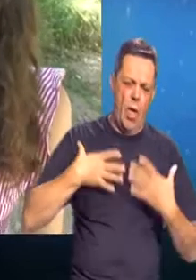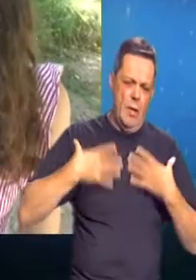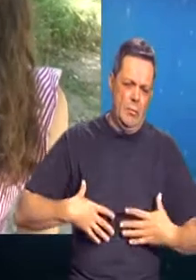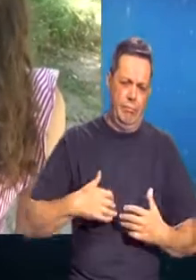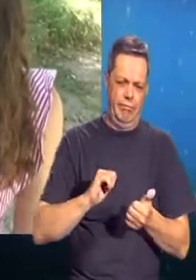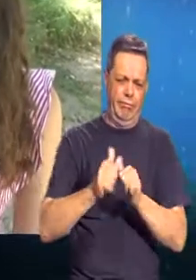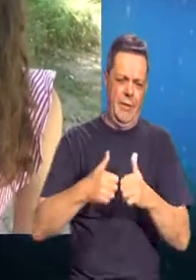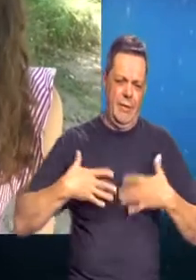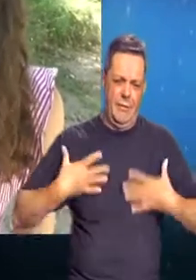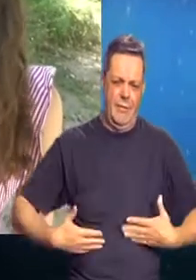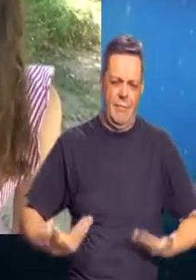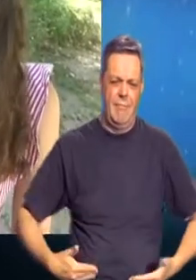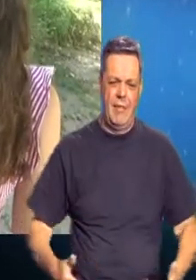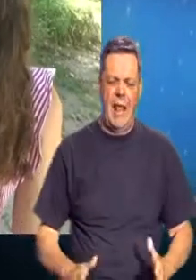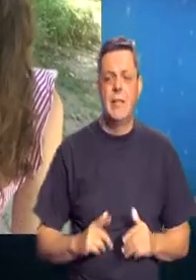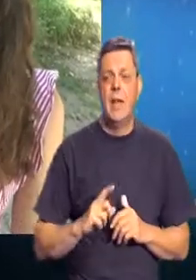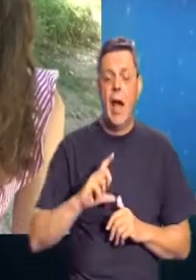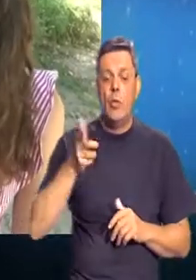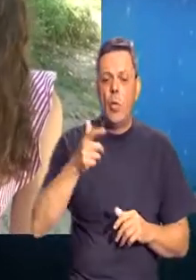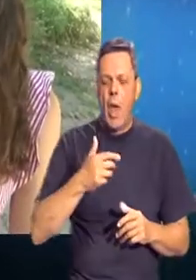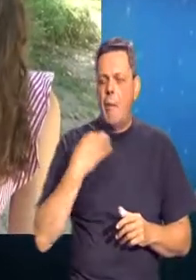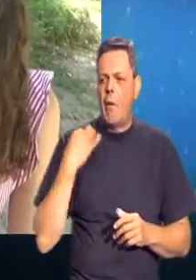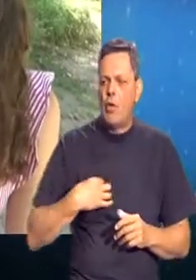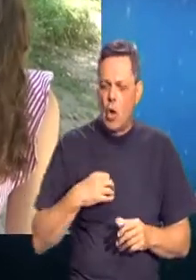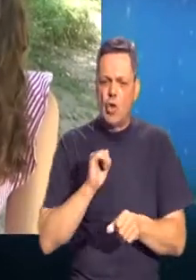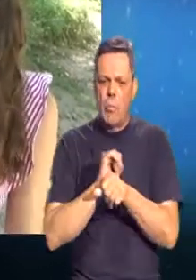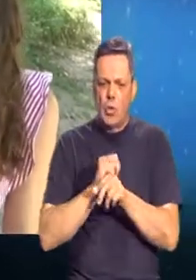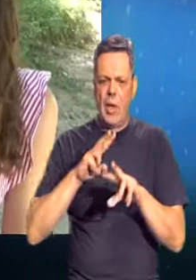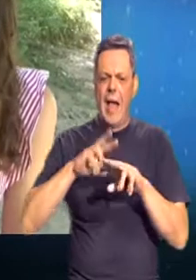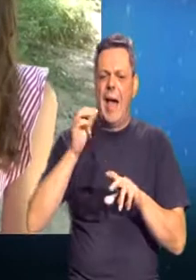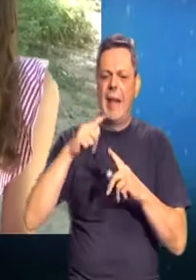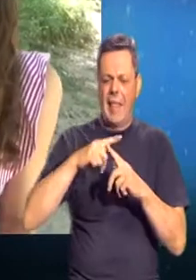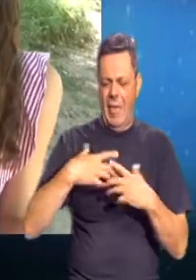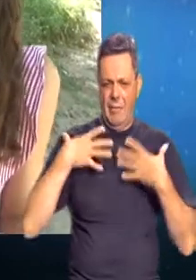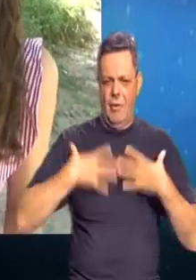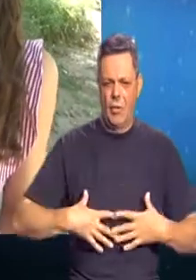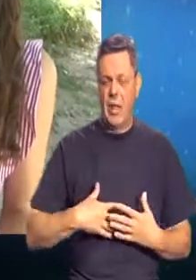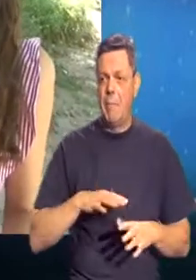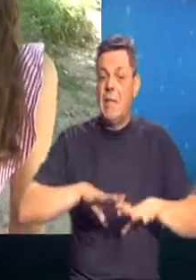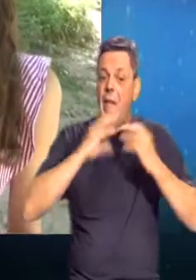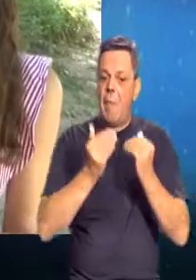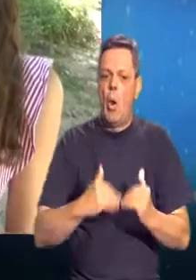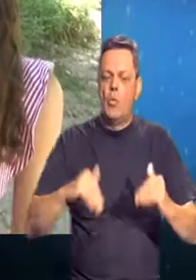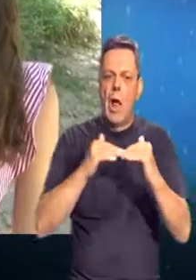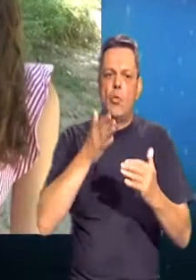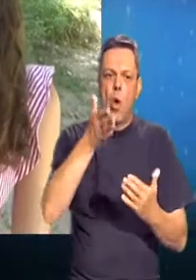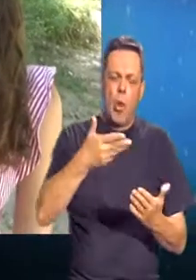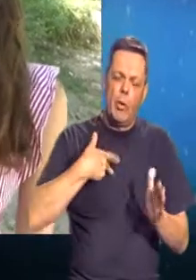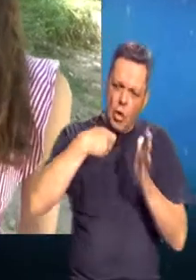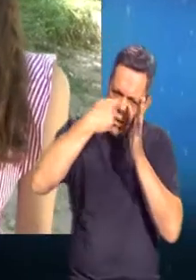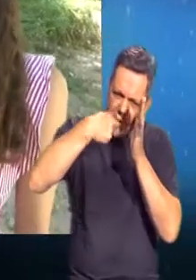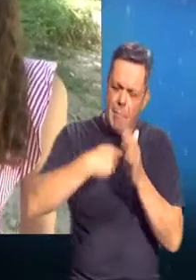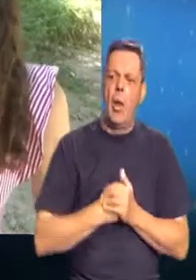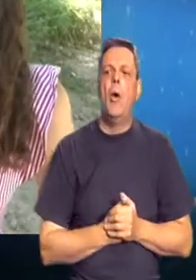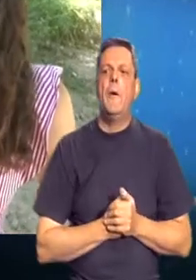dresove, ali zato su neke druge profesorice posudili smo na HRT-u kostime i u biti sve je bilo u skladu s onime što se